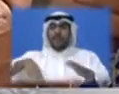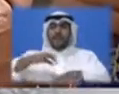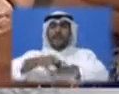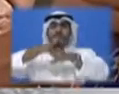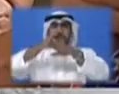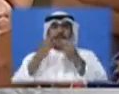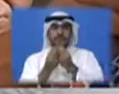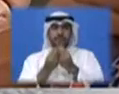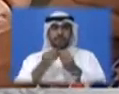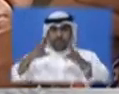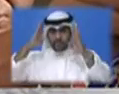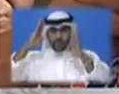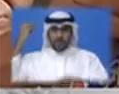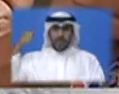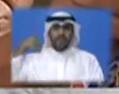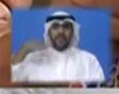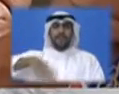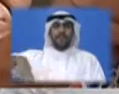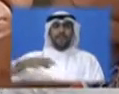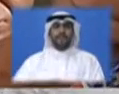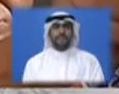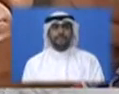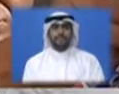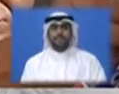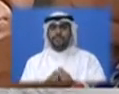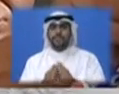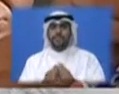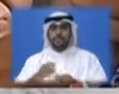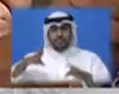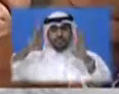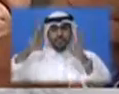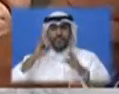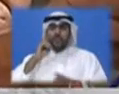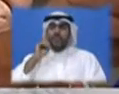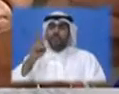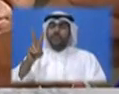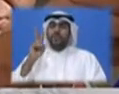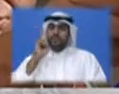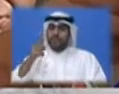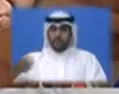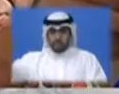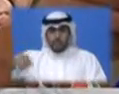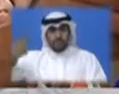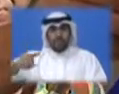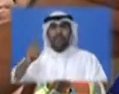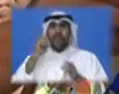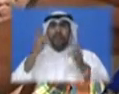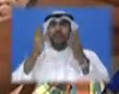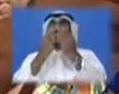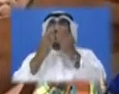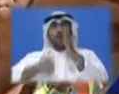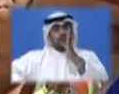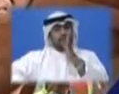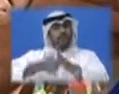حق عبد الله المزين. صراحة يسامحوني إذا أنا ما قدرت أرد عليهم، لكن إن شاء الله أوعدكم إن شاء الله في البطولات القادمة، إن شاء الله عندنا بطولات جدا